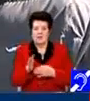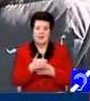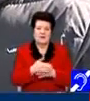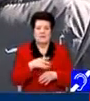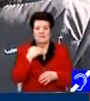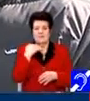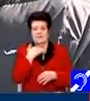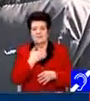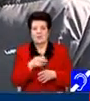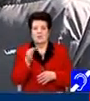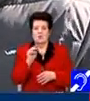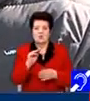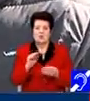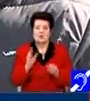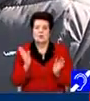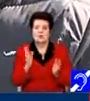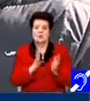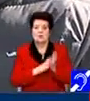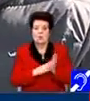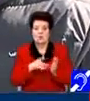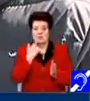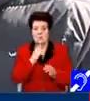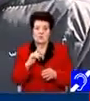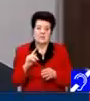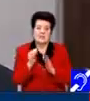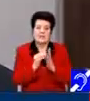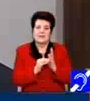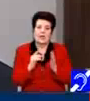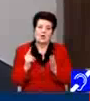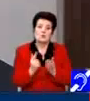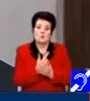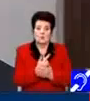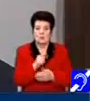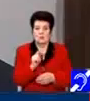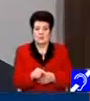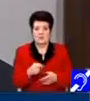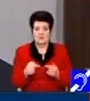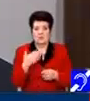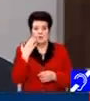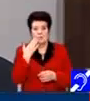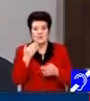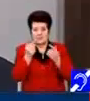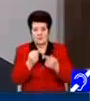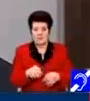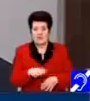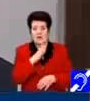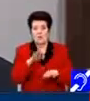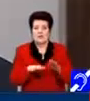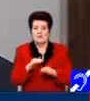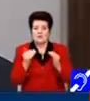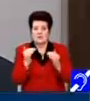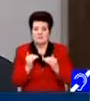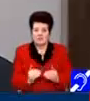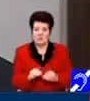ciocolată, 9 au fost identificate ca având standard dublu de calitate. În România n-au fost diferențe semnificative. Am spus că erau cantități mai mici